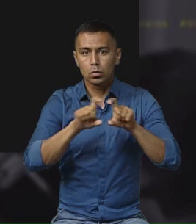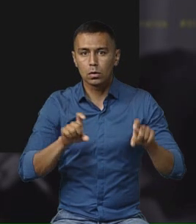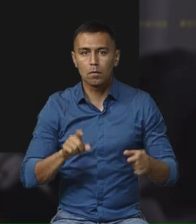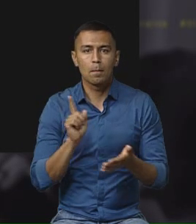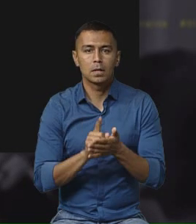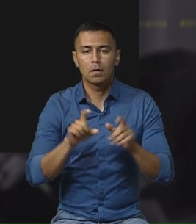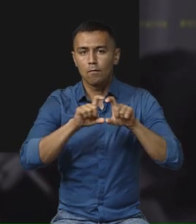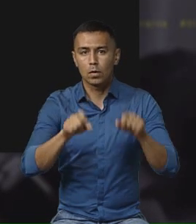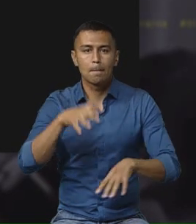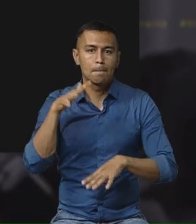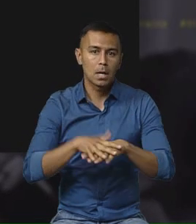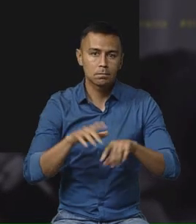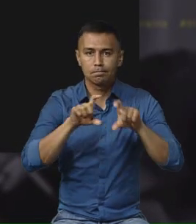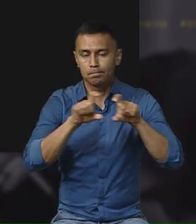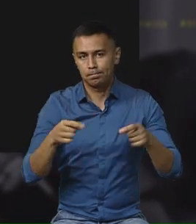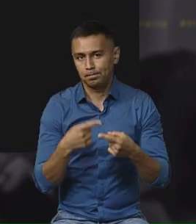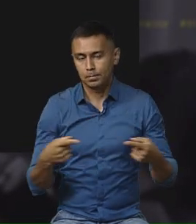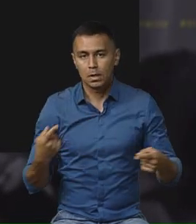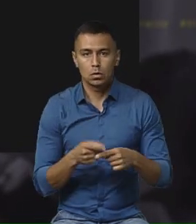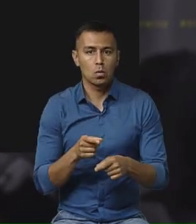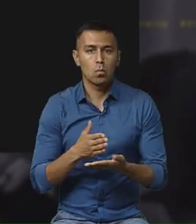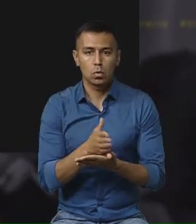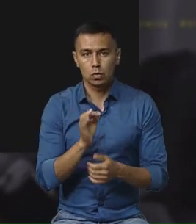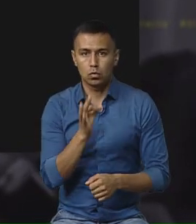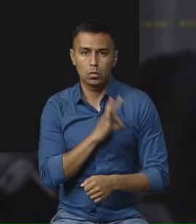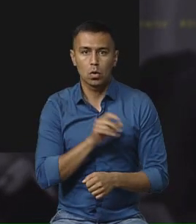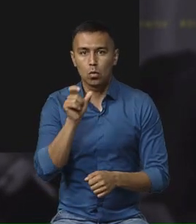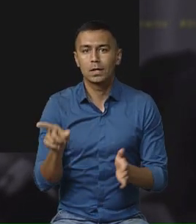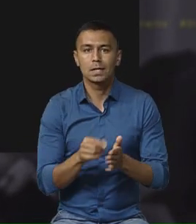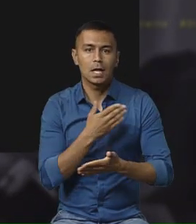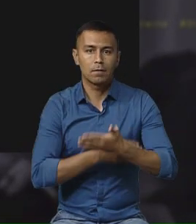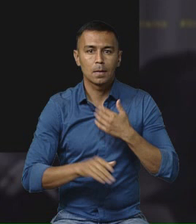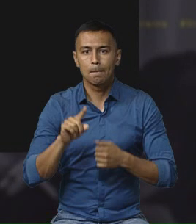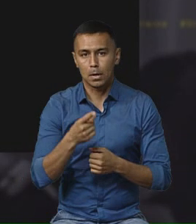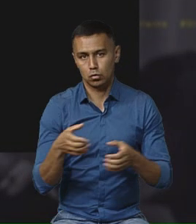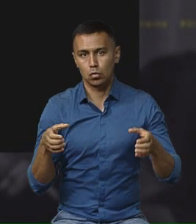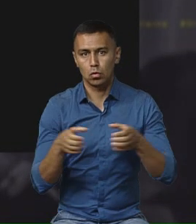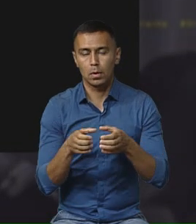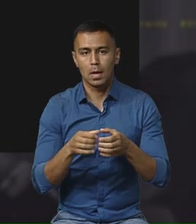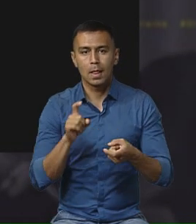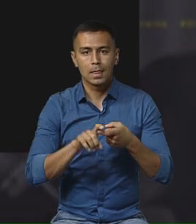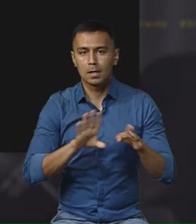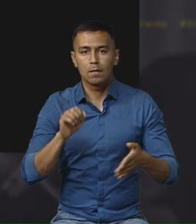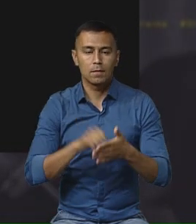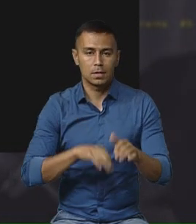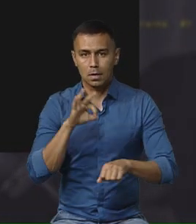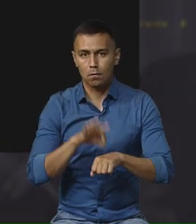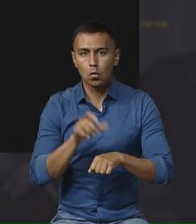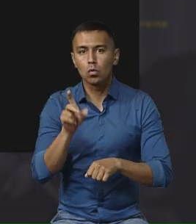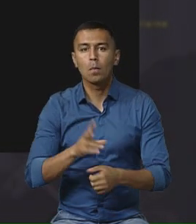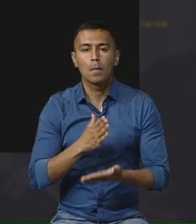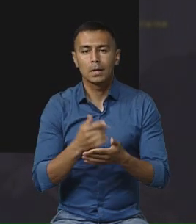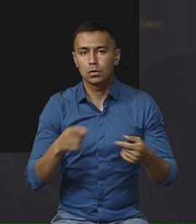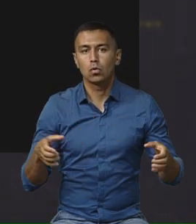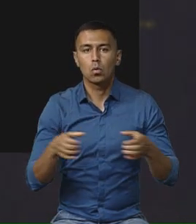пенсійний фонд, банківські установи тощо. Даною послугою можуть скористатися люди з інвалідністю першої групи, незалежно від захворювання. Люди, які мають